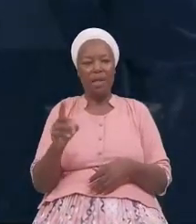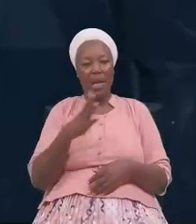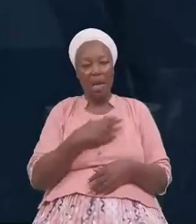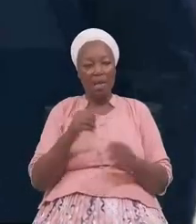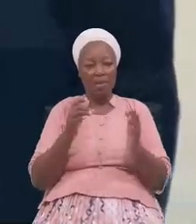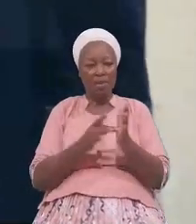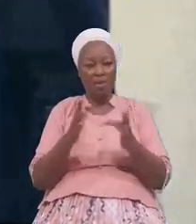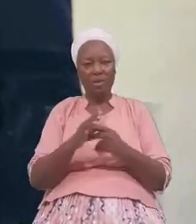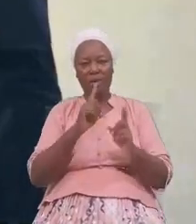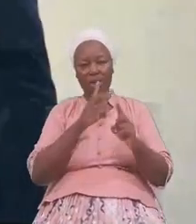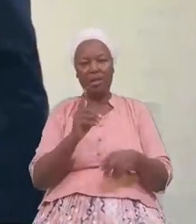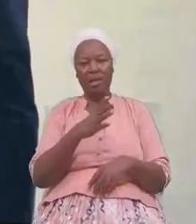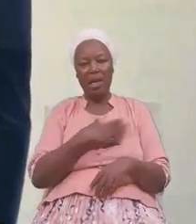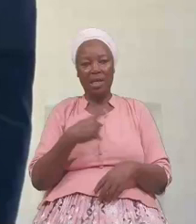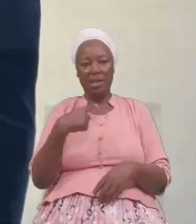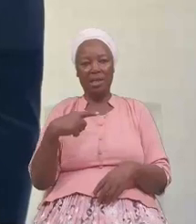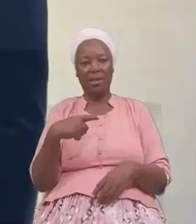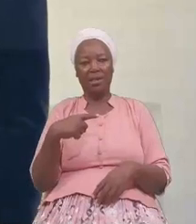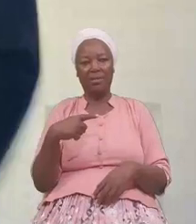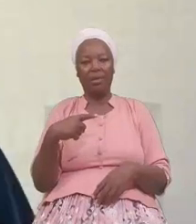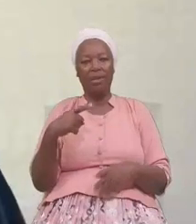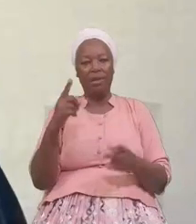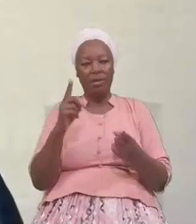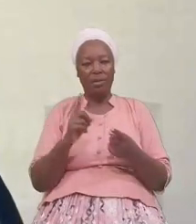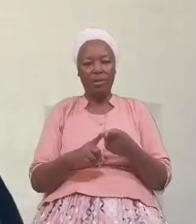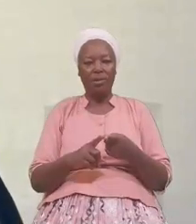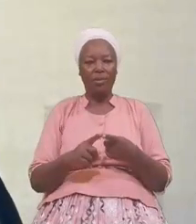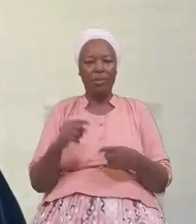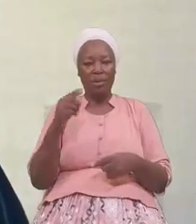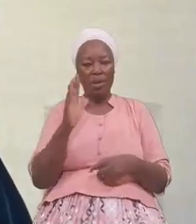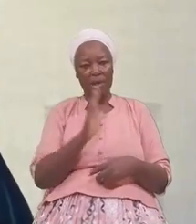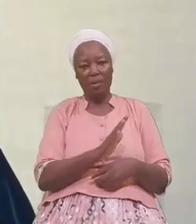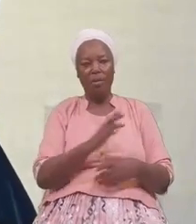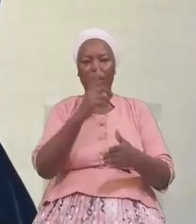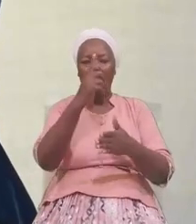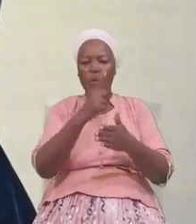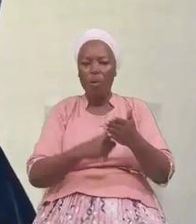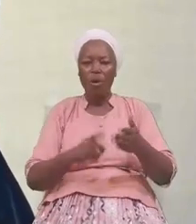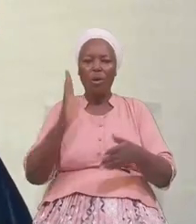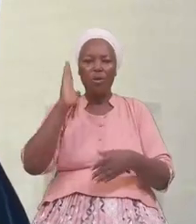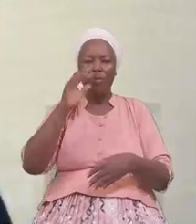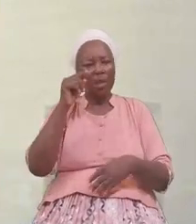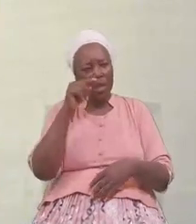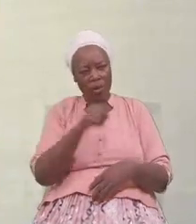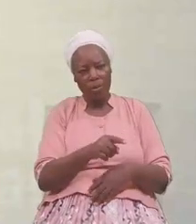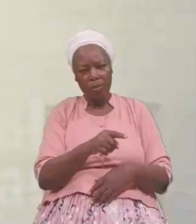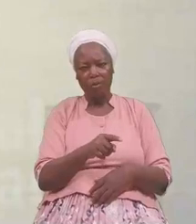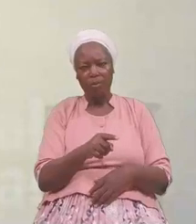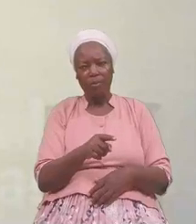Jésus prenant la parole, lui dit, « Que veux-tu ?» Que je te fasse.